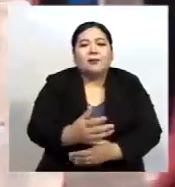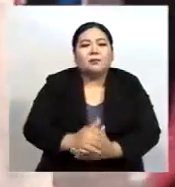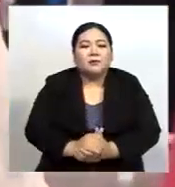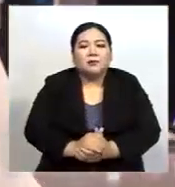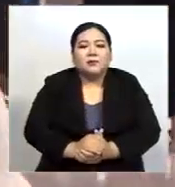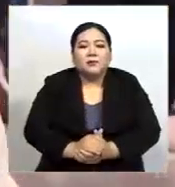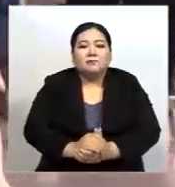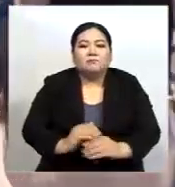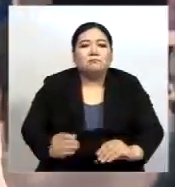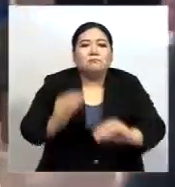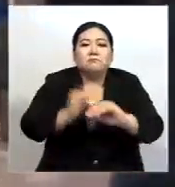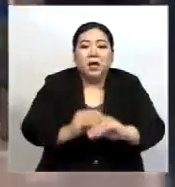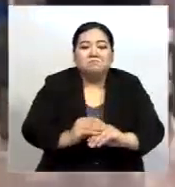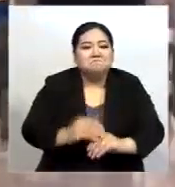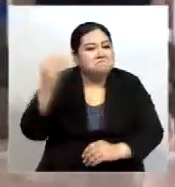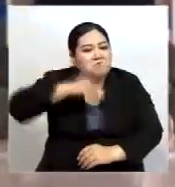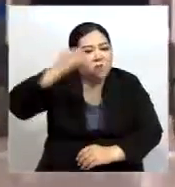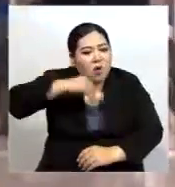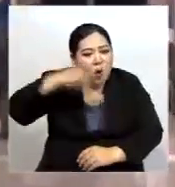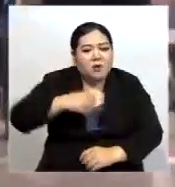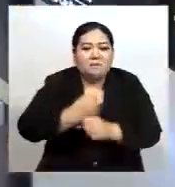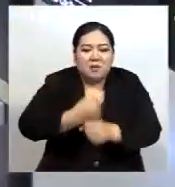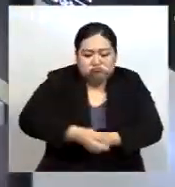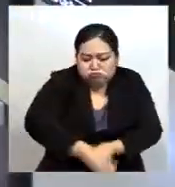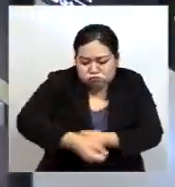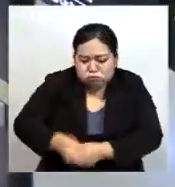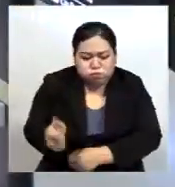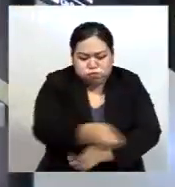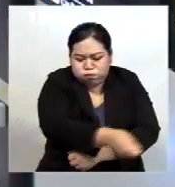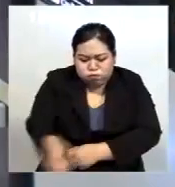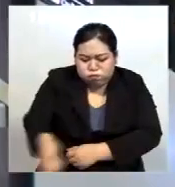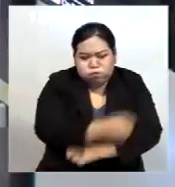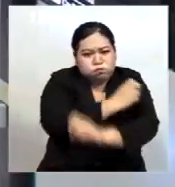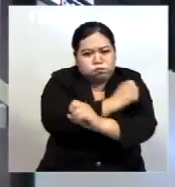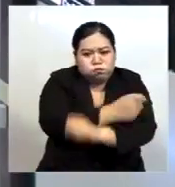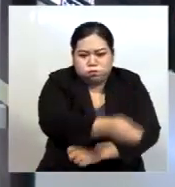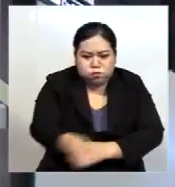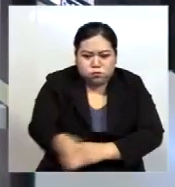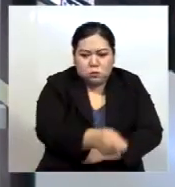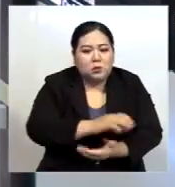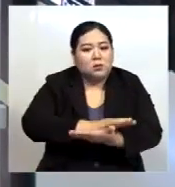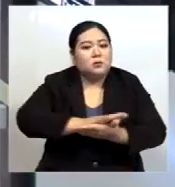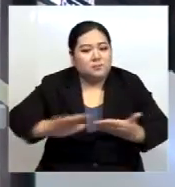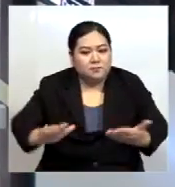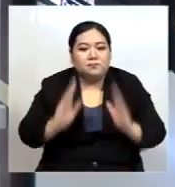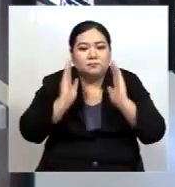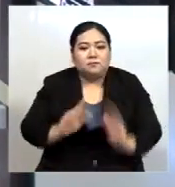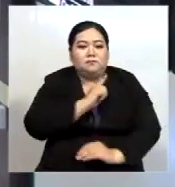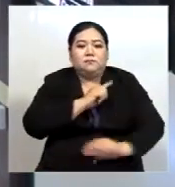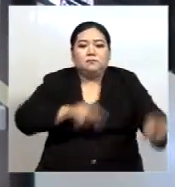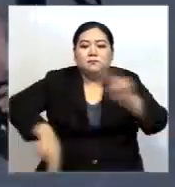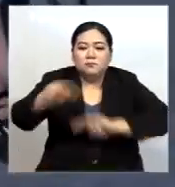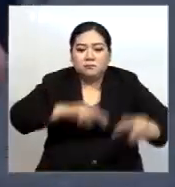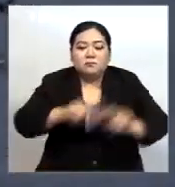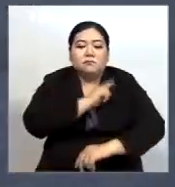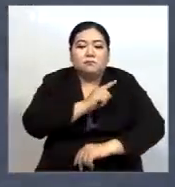การเป็นจำนวนมากให้เพิ่มนะครับความถี่เนี่ยนะฮะในการทำความสะอาดแล้วก็เข้มงวดให้ผู้ประกอบการที่อยู่ในความรับผิดชอบ